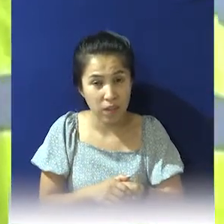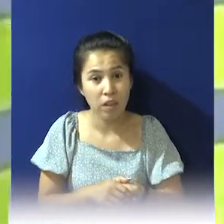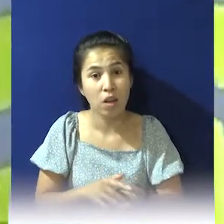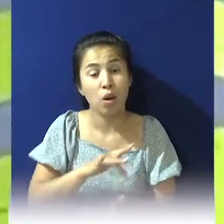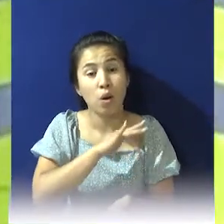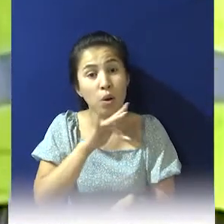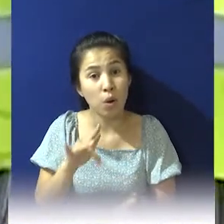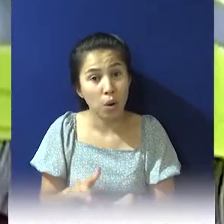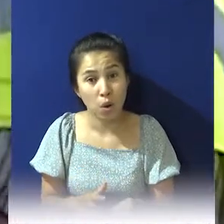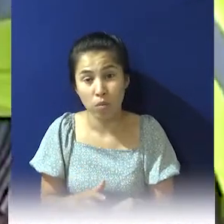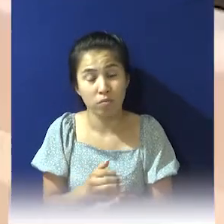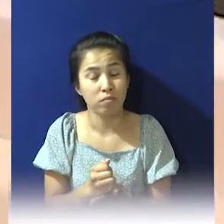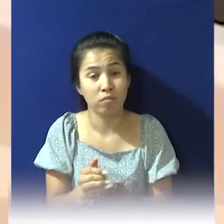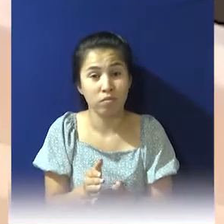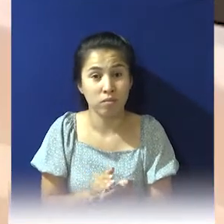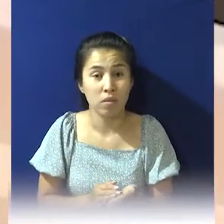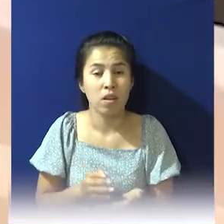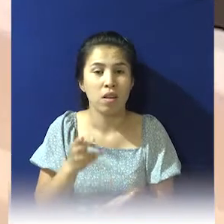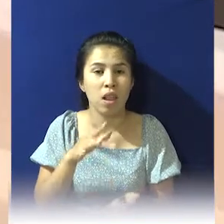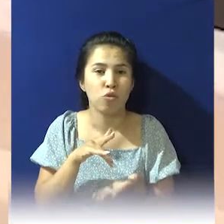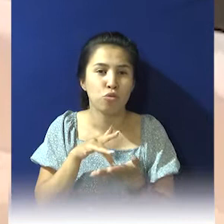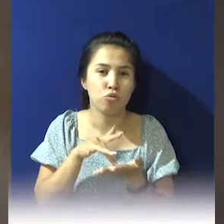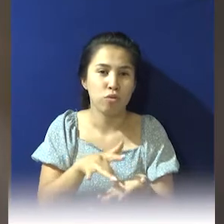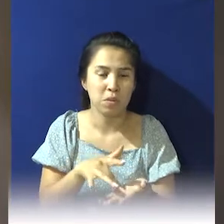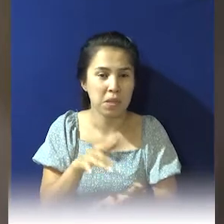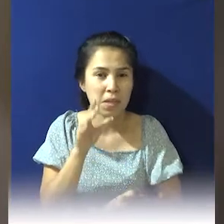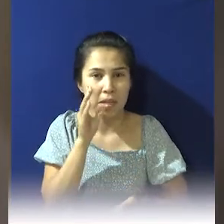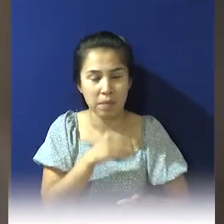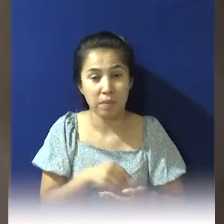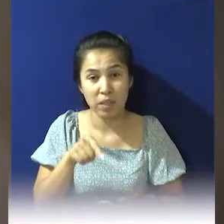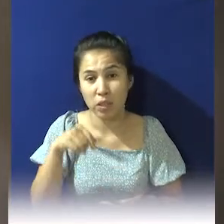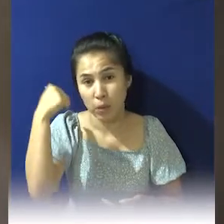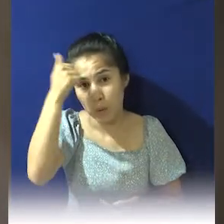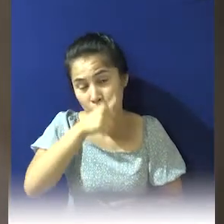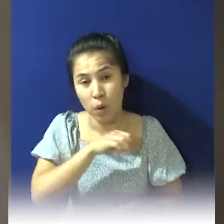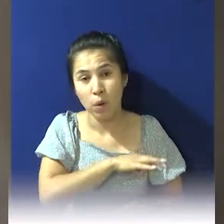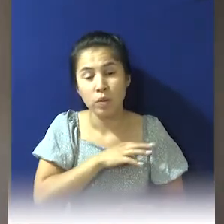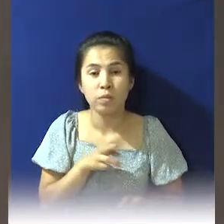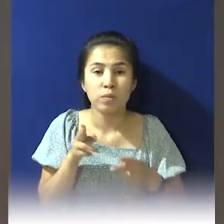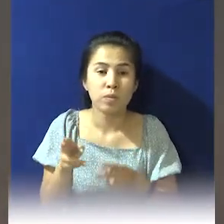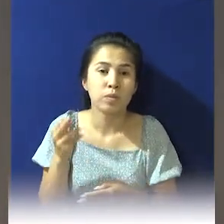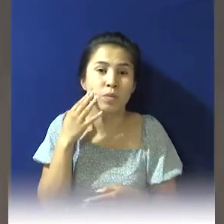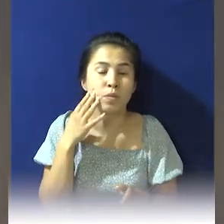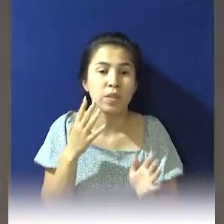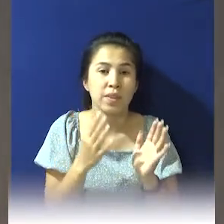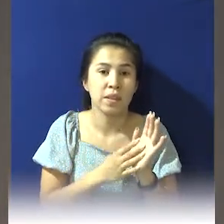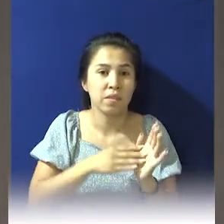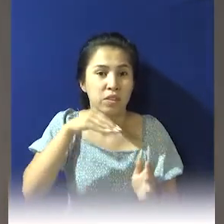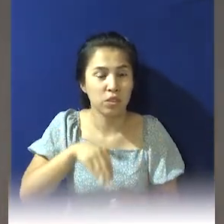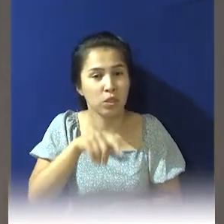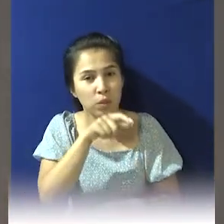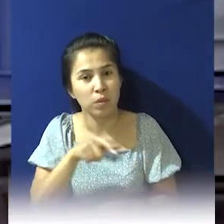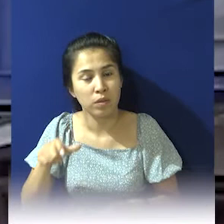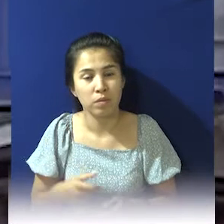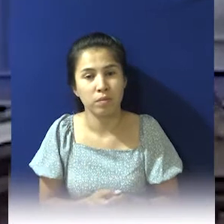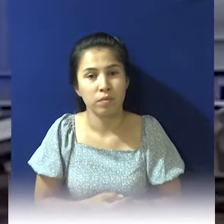6500 хопперов-зерновозов, что позволяет обеспечить перевозку до 6,5 миллиона тонн зерна в год. В 2020-м, несмотря